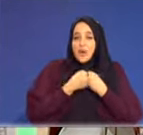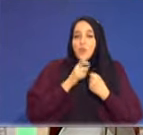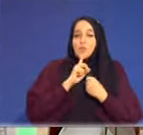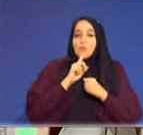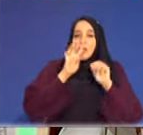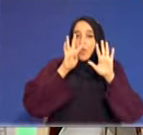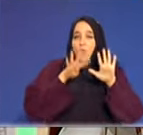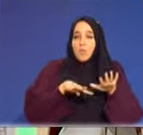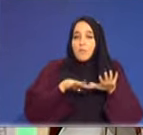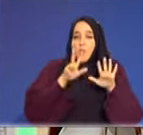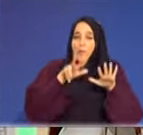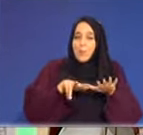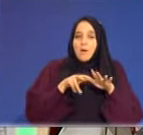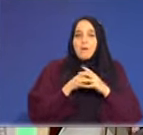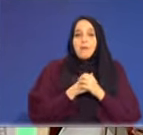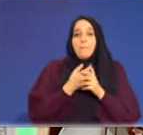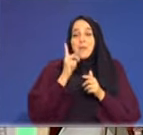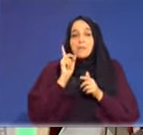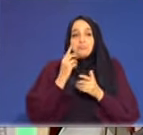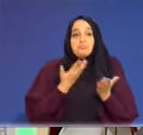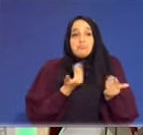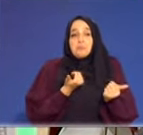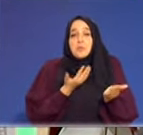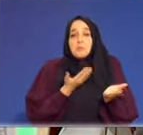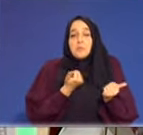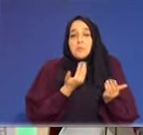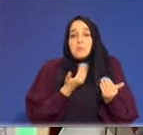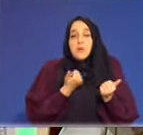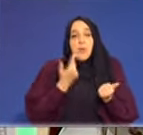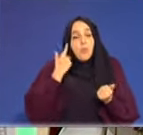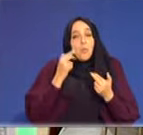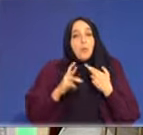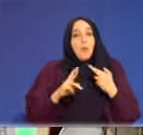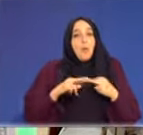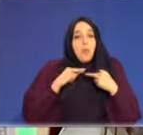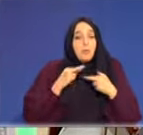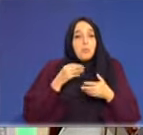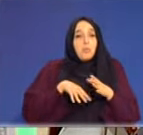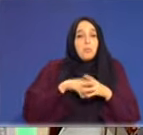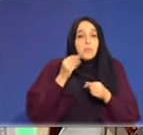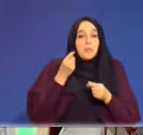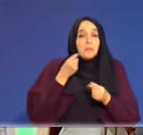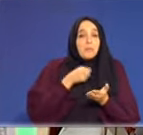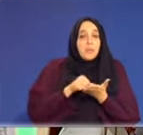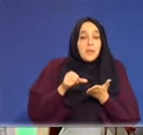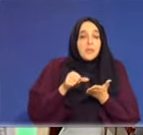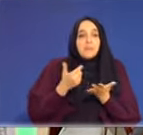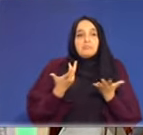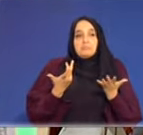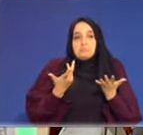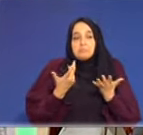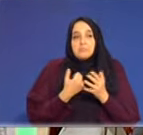مرور منذ شهور، ولكن يبدو أن المسائل القانونية لم تؤخذ